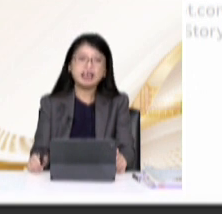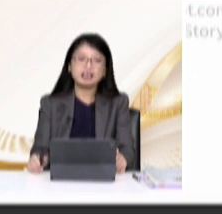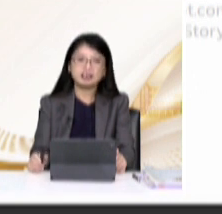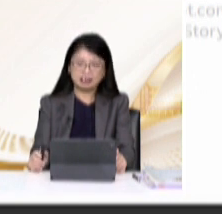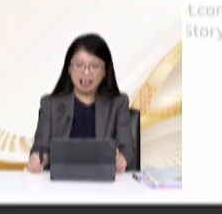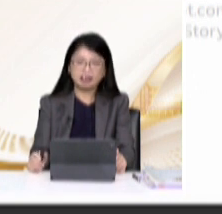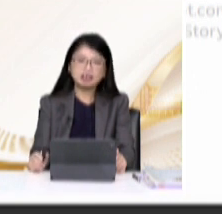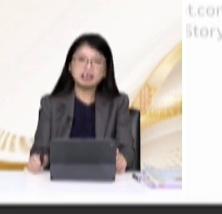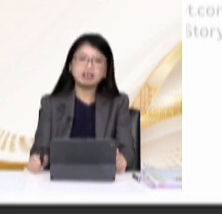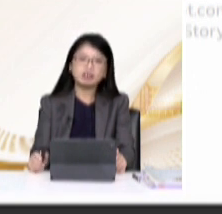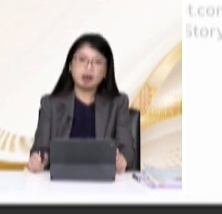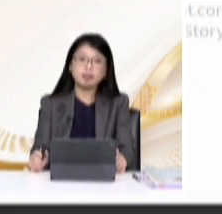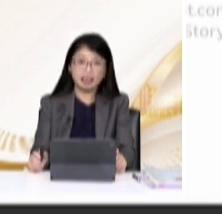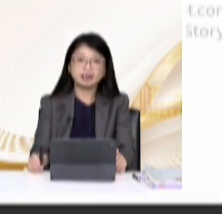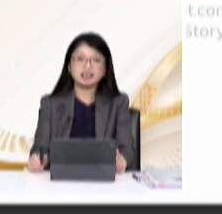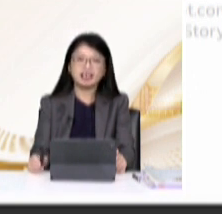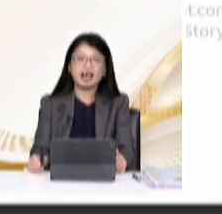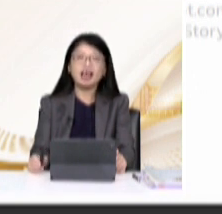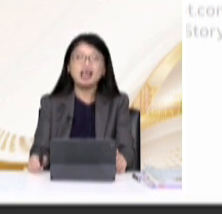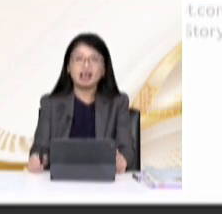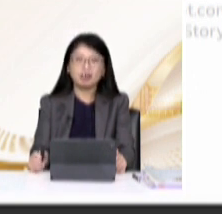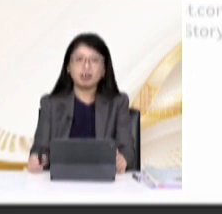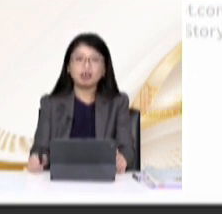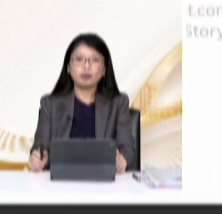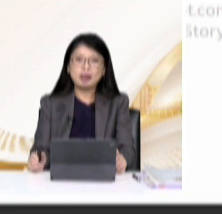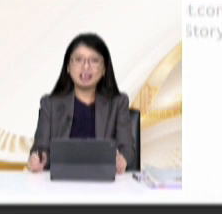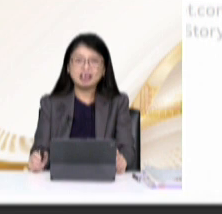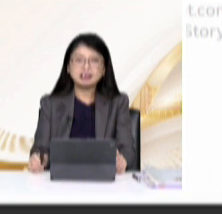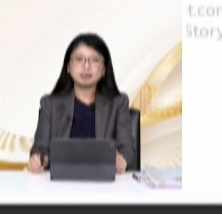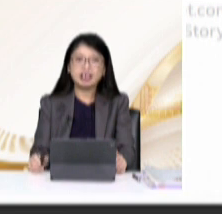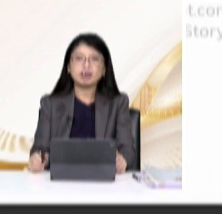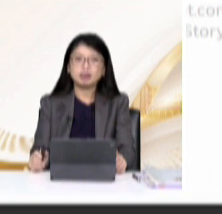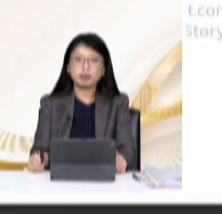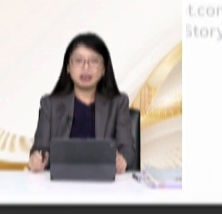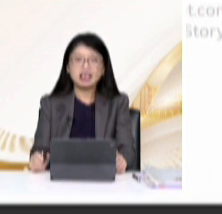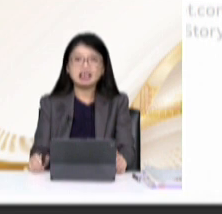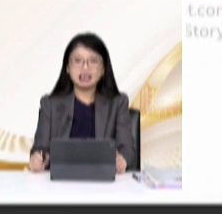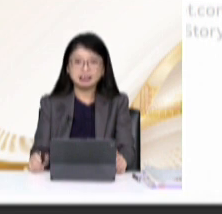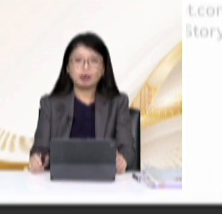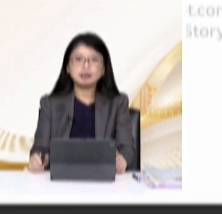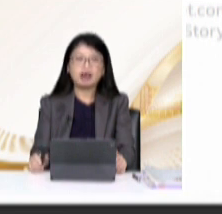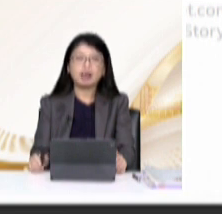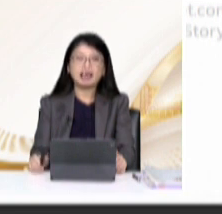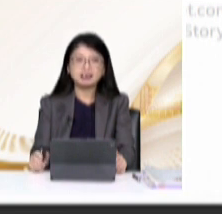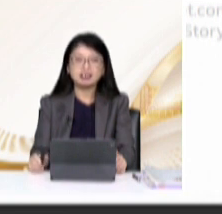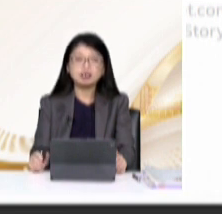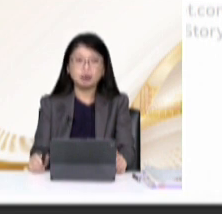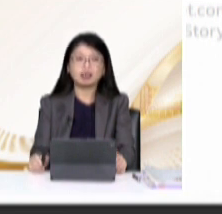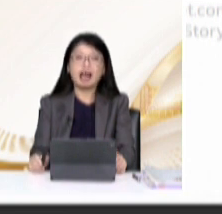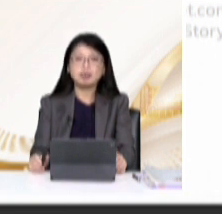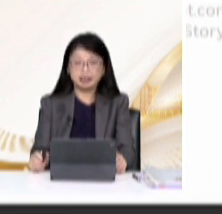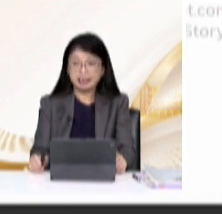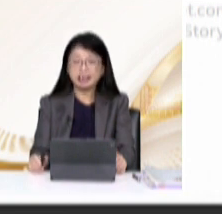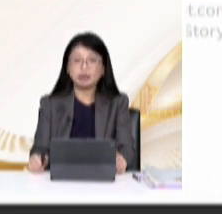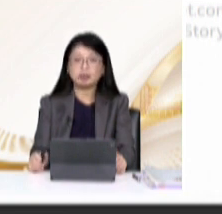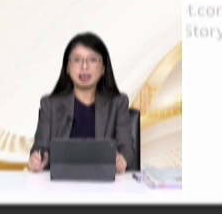ยเนี่ยหลักก็คือท่านต้องทำเป็นหนังสือนะคะแล้วก็ตัวมาตรา20เองก็กำหนดวิธีการในการส่งคำสั่งว่าท่านจะต้องส่งท